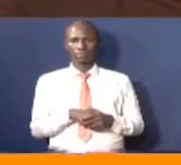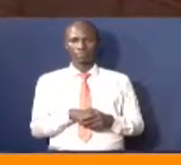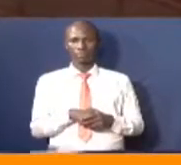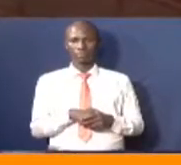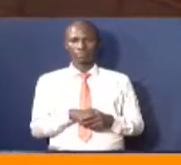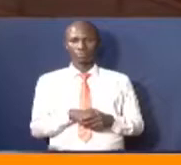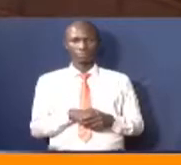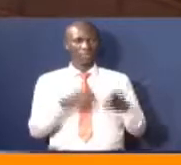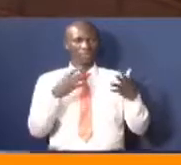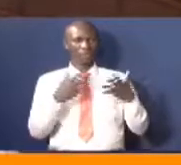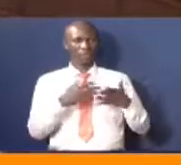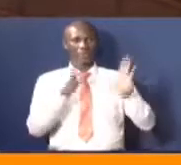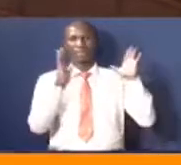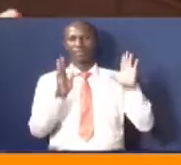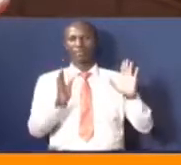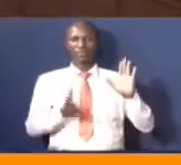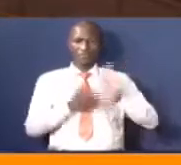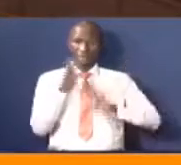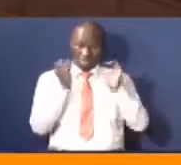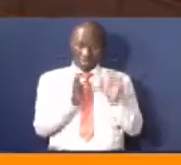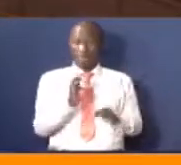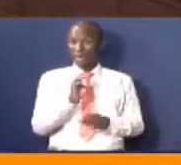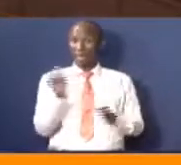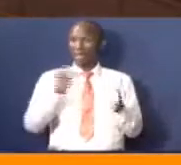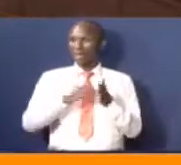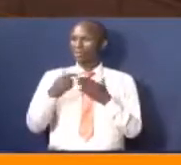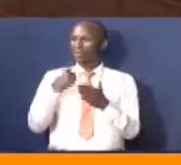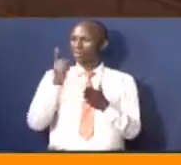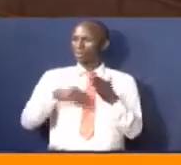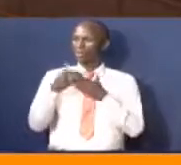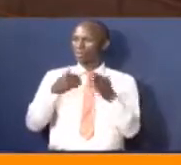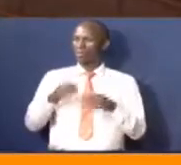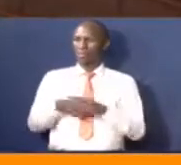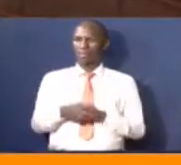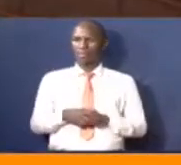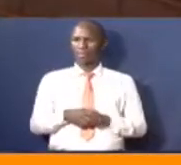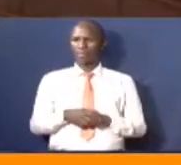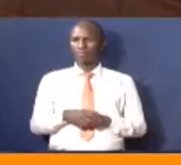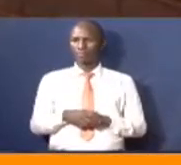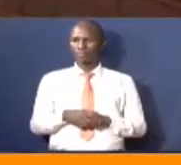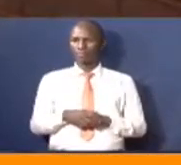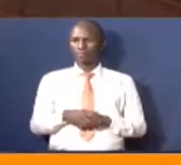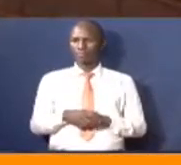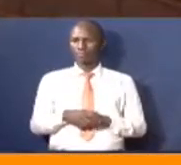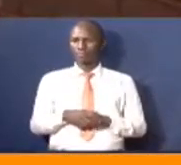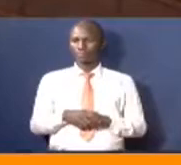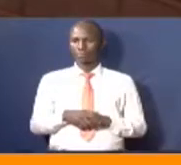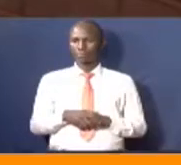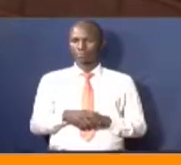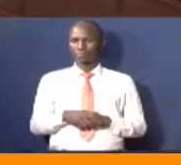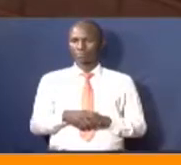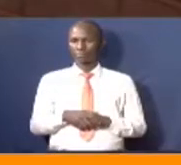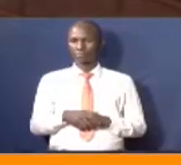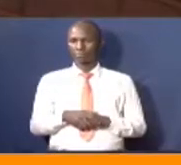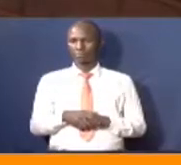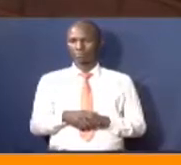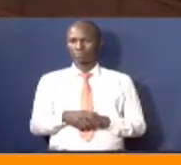tabika. Edo ay lange twasia bomwe